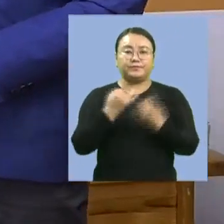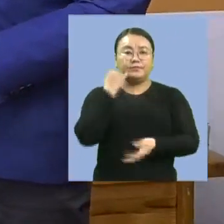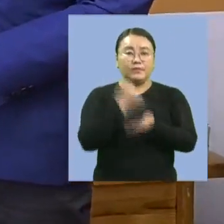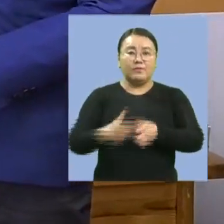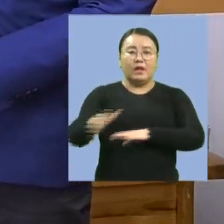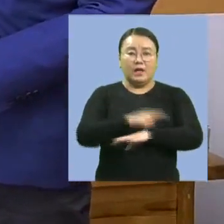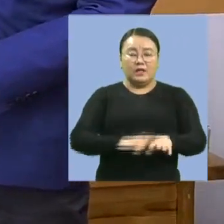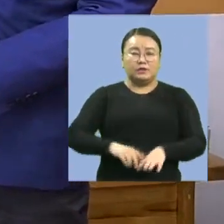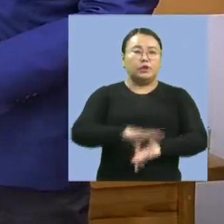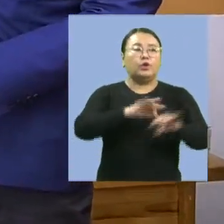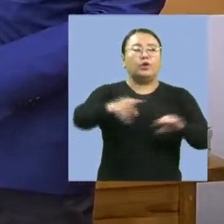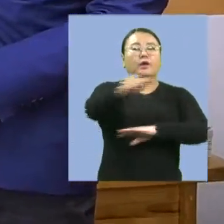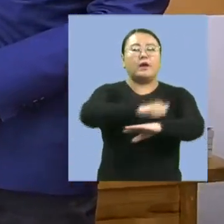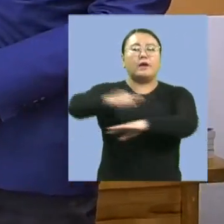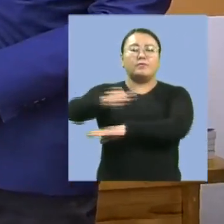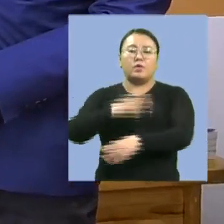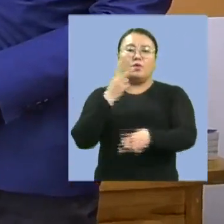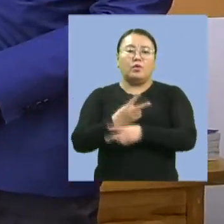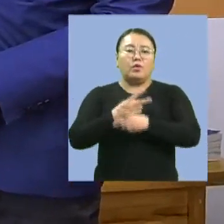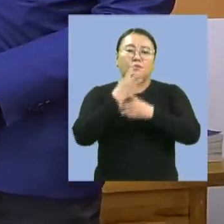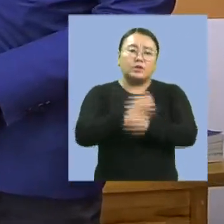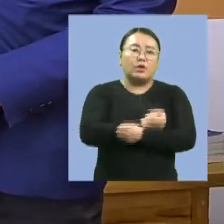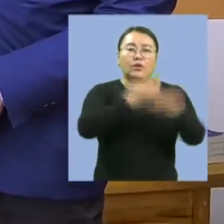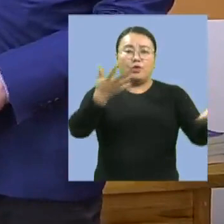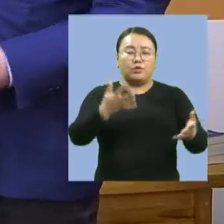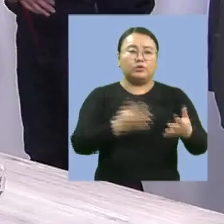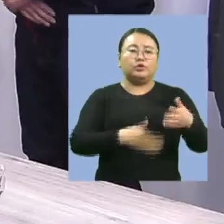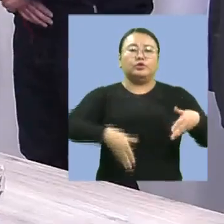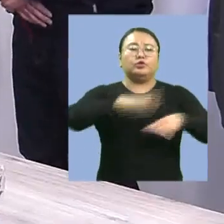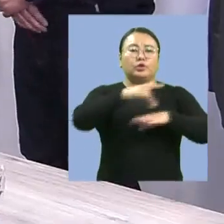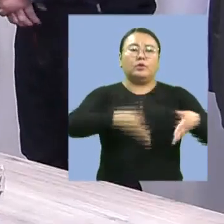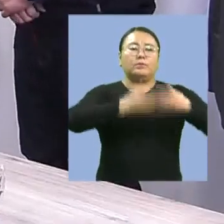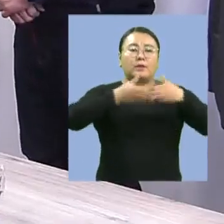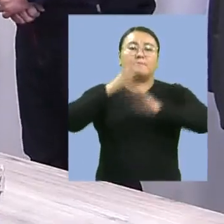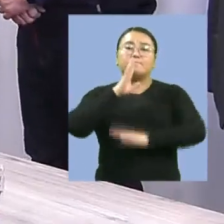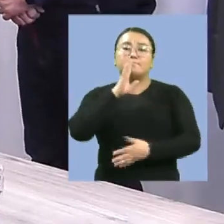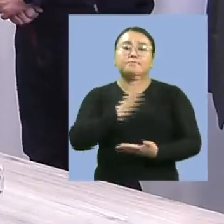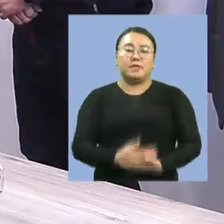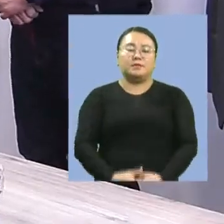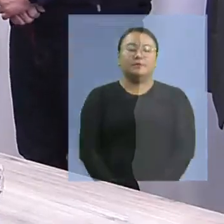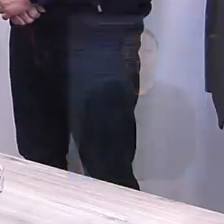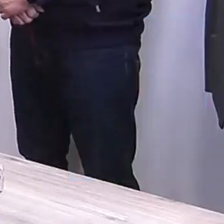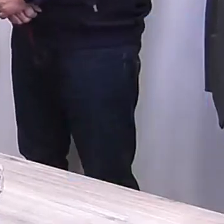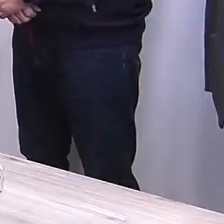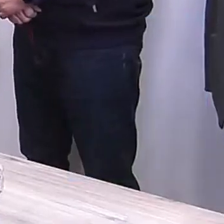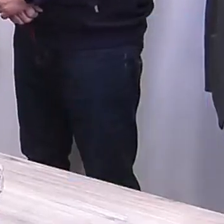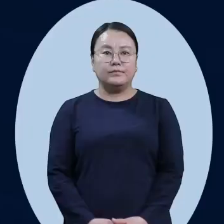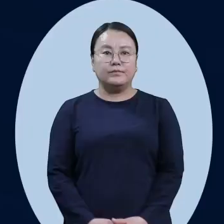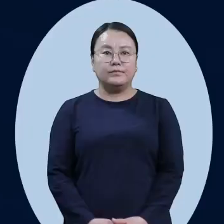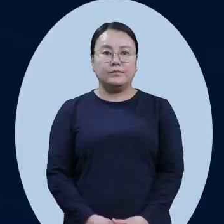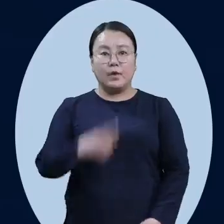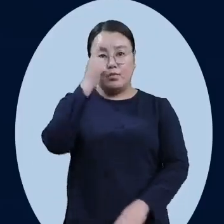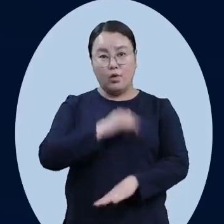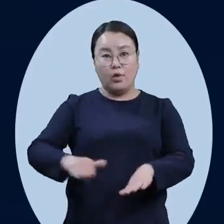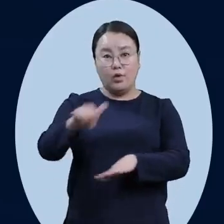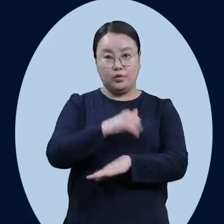давуу талтай болох юм аа. Улсын хурлын хамгийн газраас бусад аймагуудад хууль тогтоомж сурчлах төвийг үе шаттайгаар байгуулахаар ажиллаж байна.